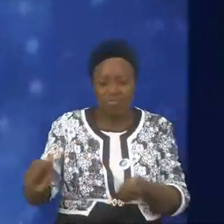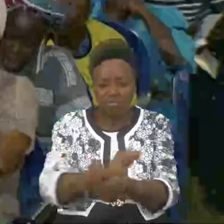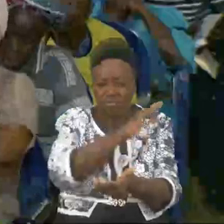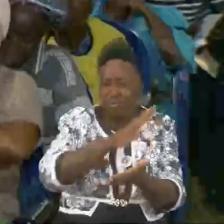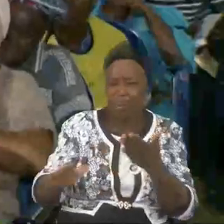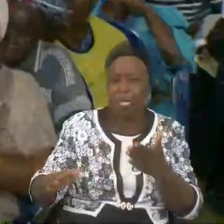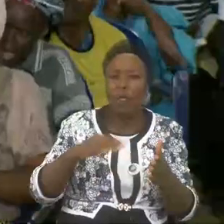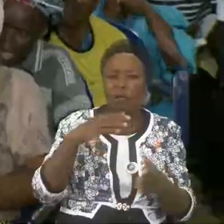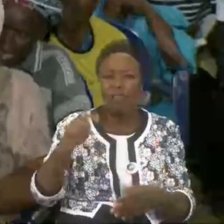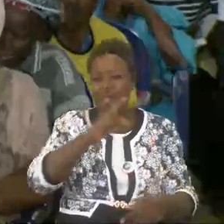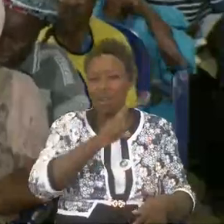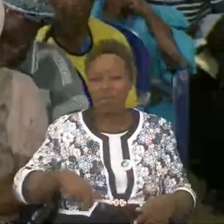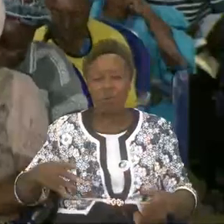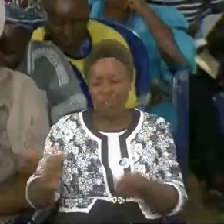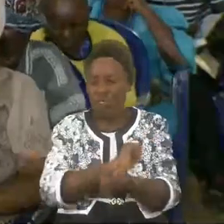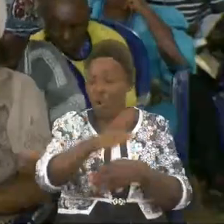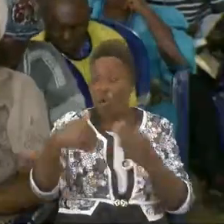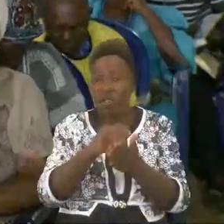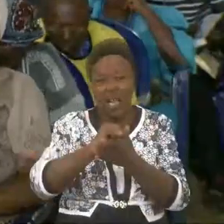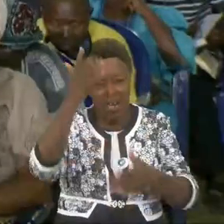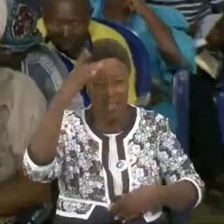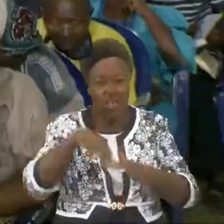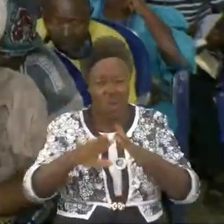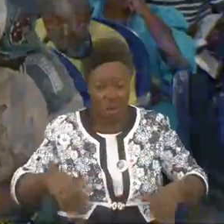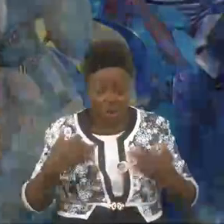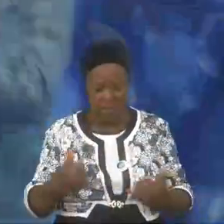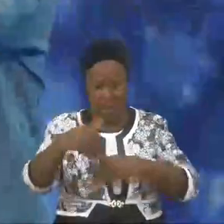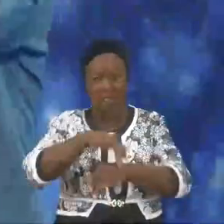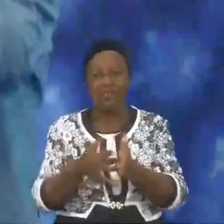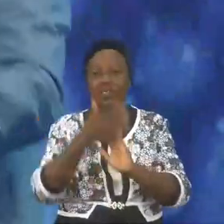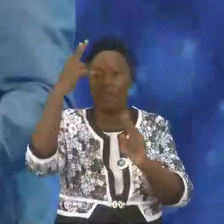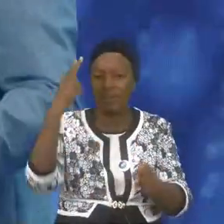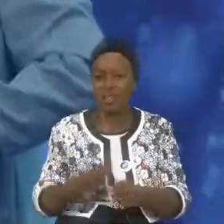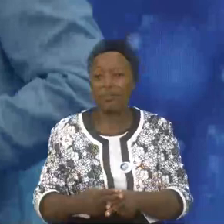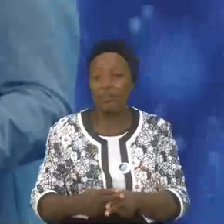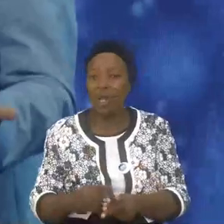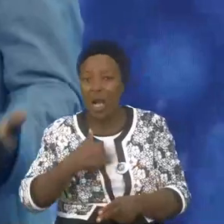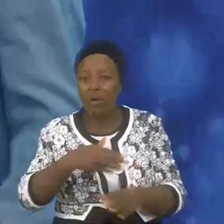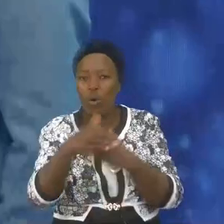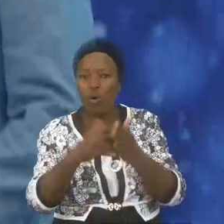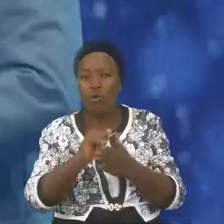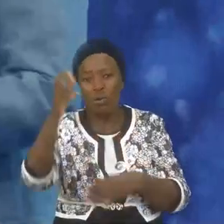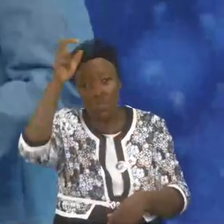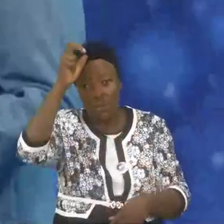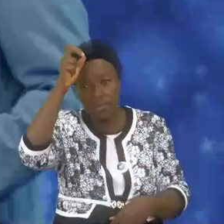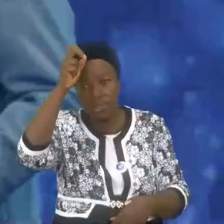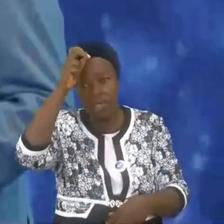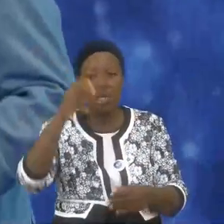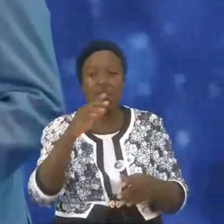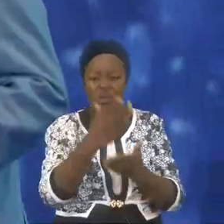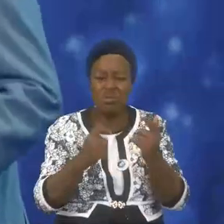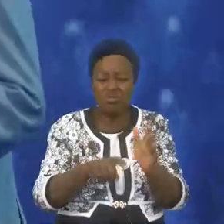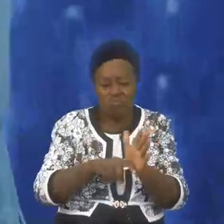va détruire, va anéantir cette maladie dans ta vie ce soir au nom de Jésus. Et ces démons